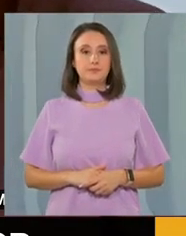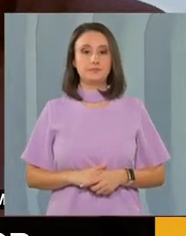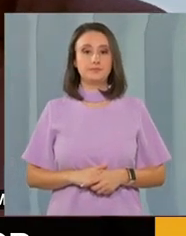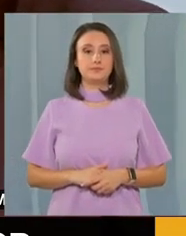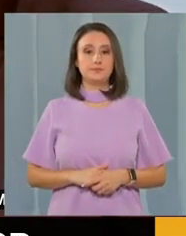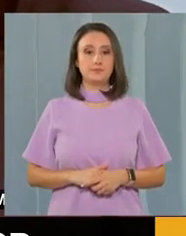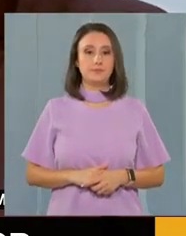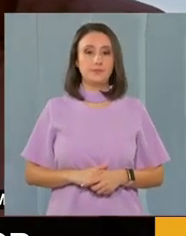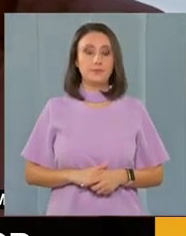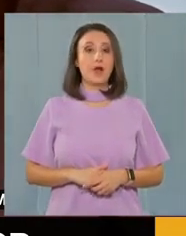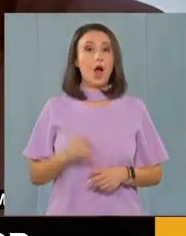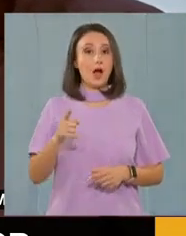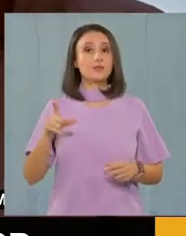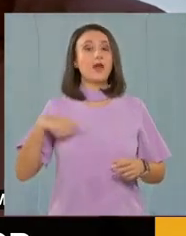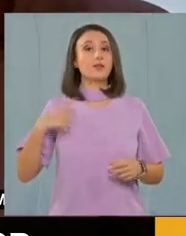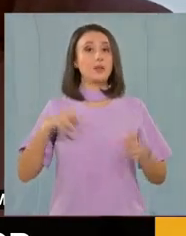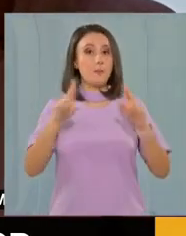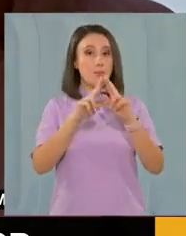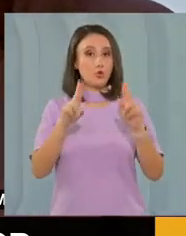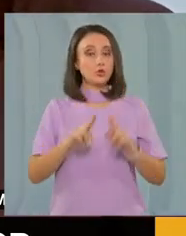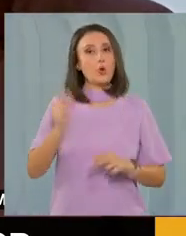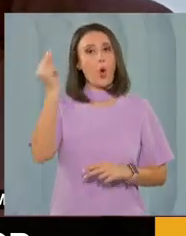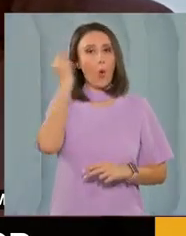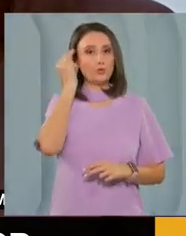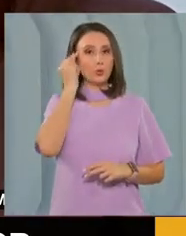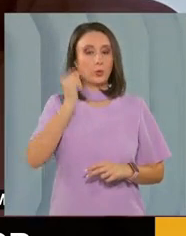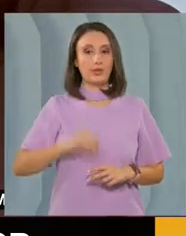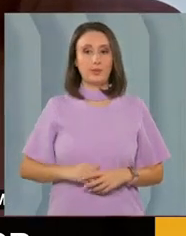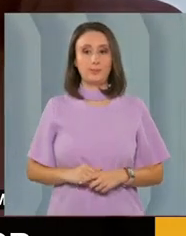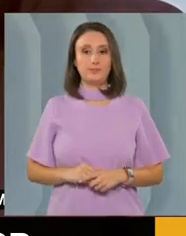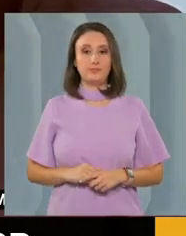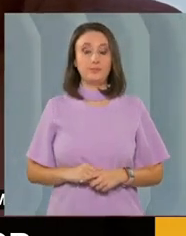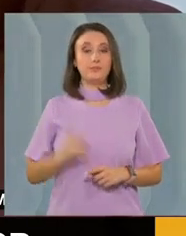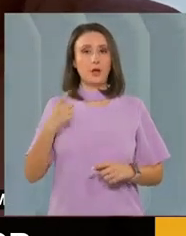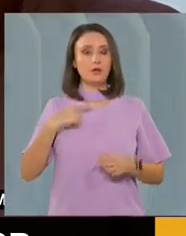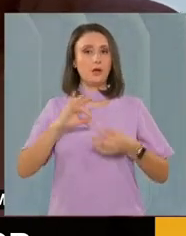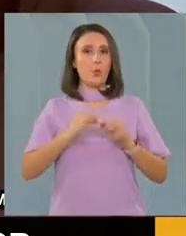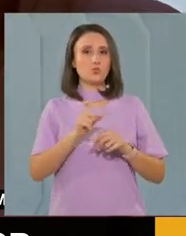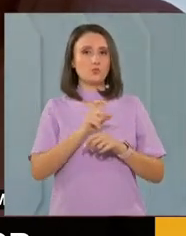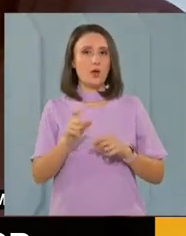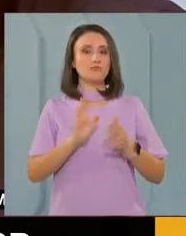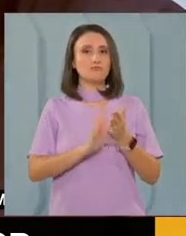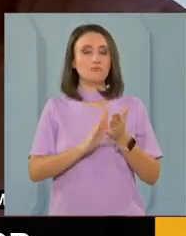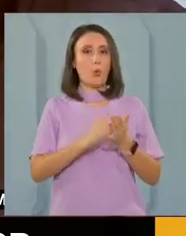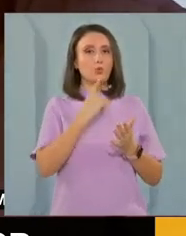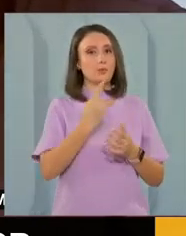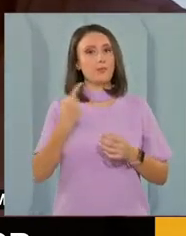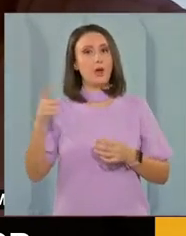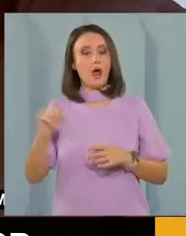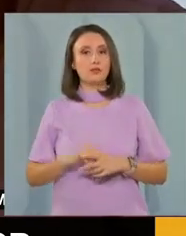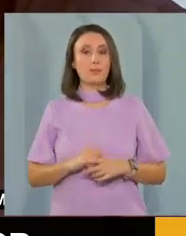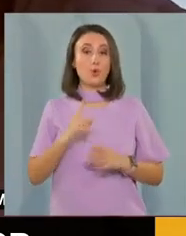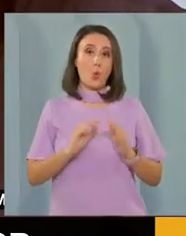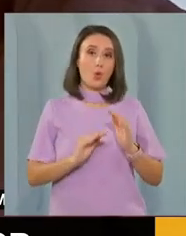este o procedură obișnuită cu ea a fost generată de faptul că am avut de la o săptămână la alta